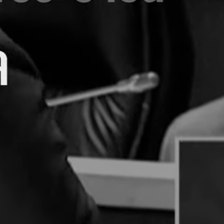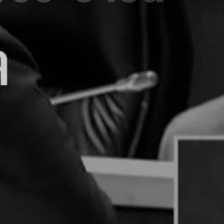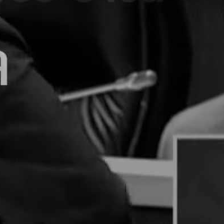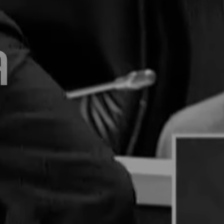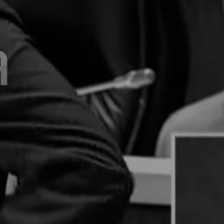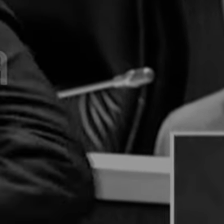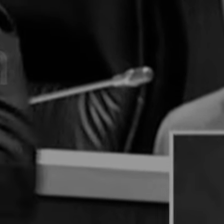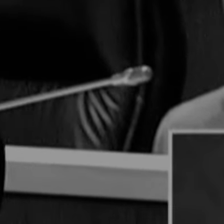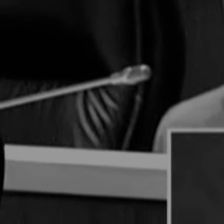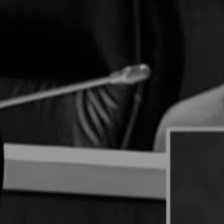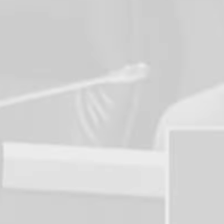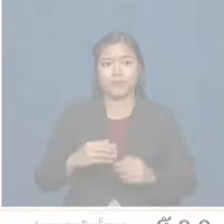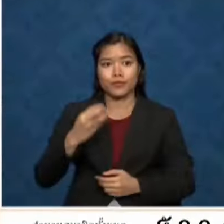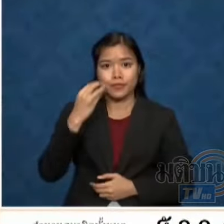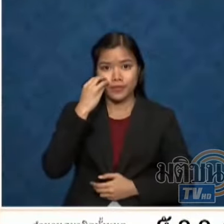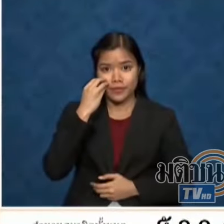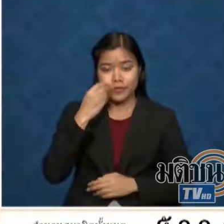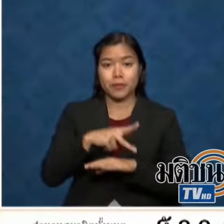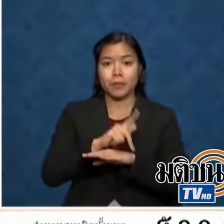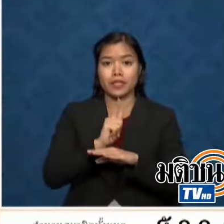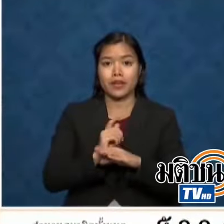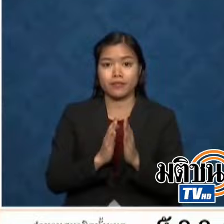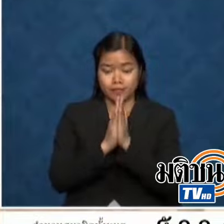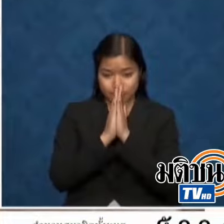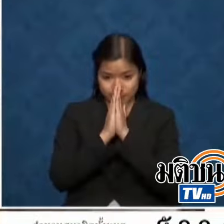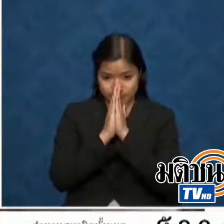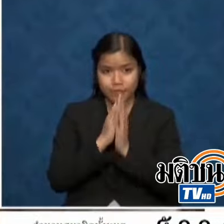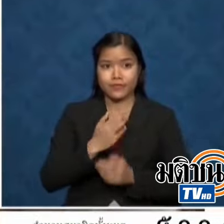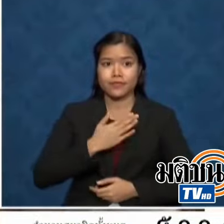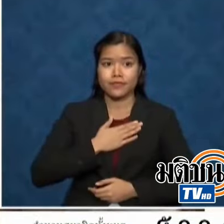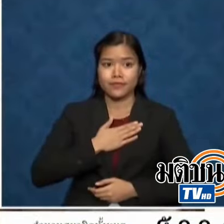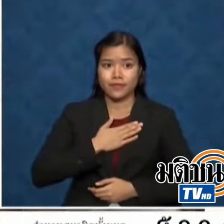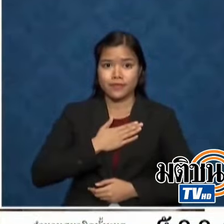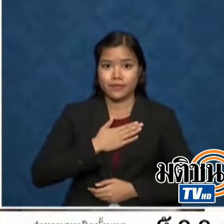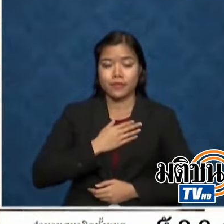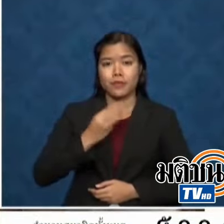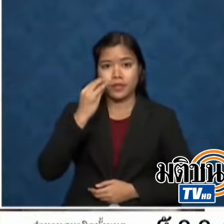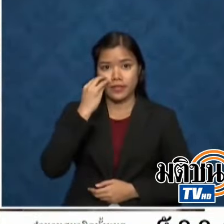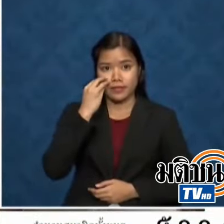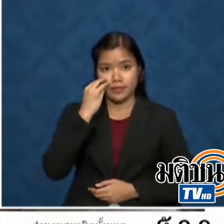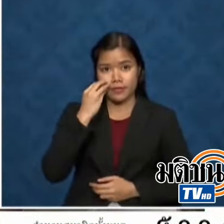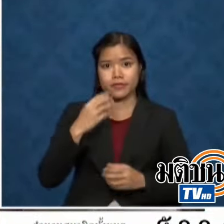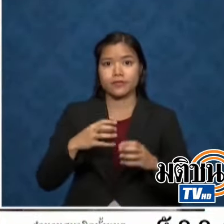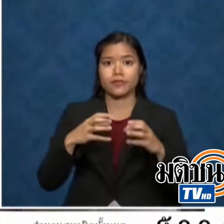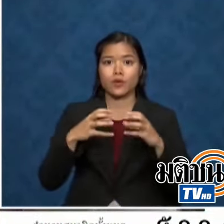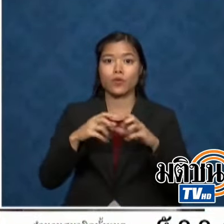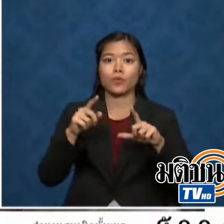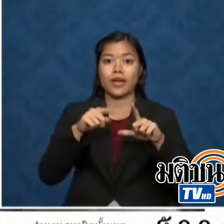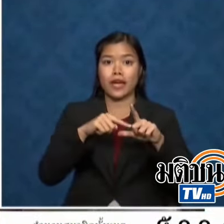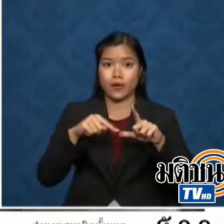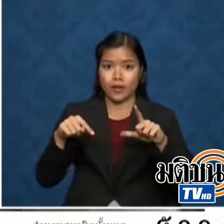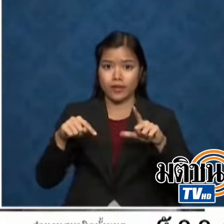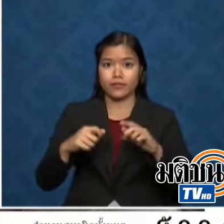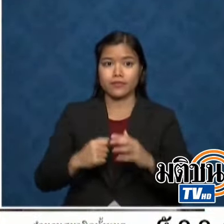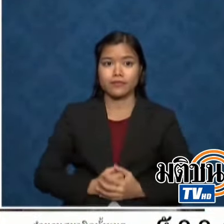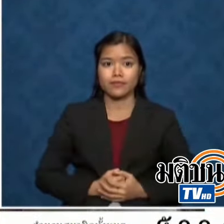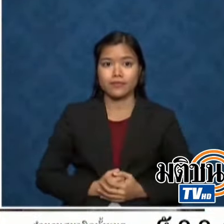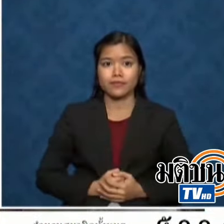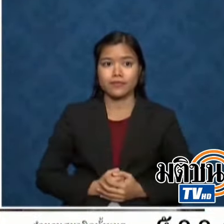อะไรเรียนท่านประธานที่เคารพกระผมผมพิธาลิมเจริญรัตน์บัญชีรายชื่อพรรคก้าว